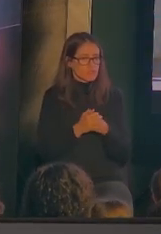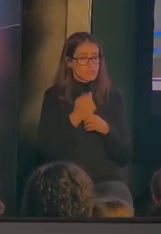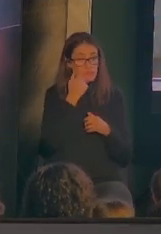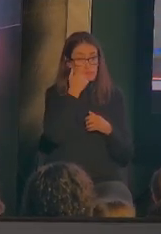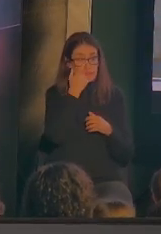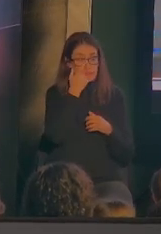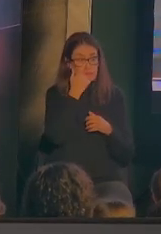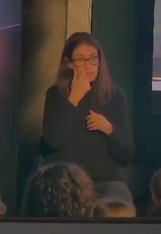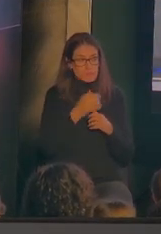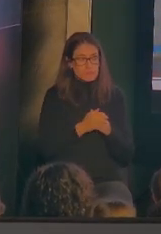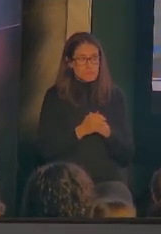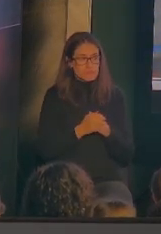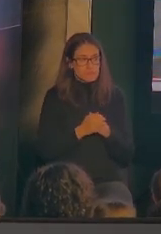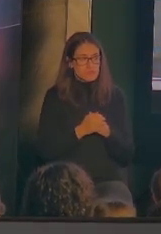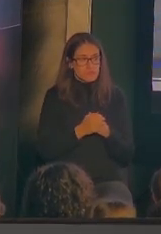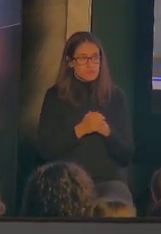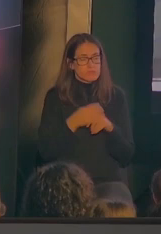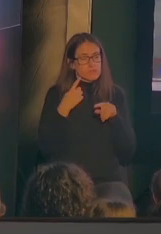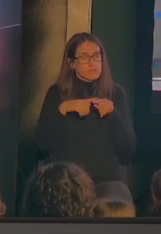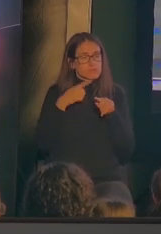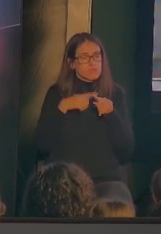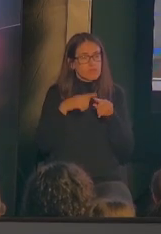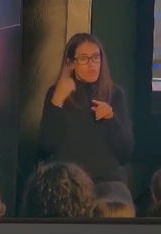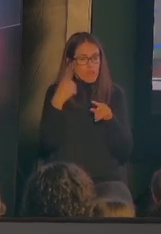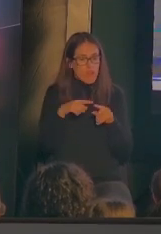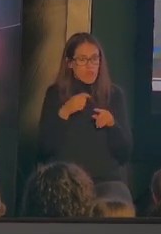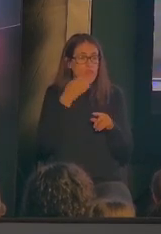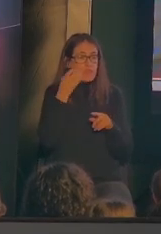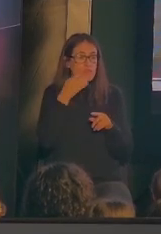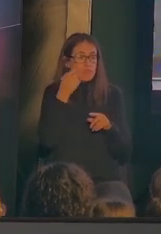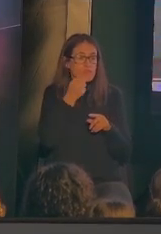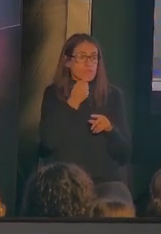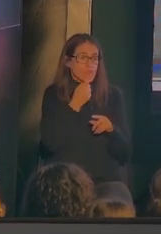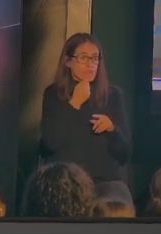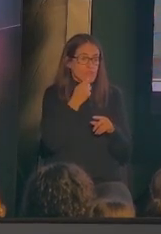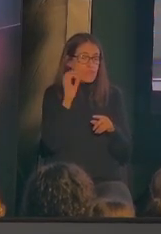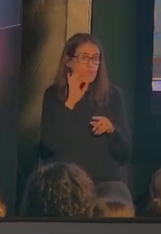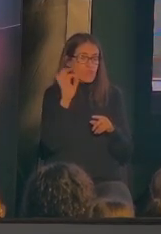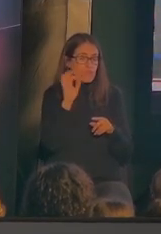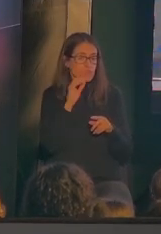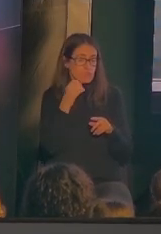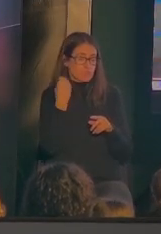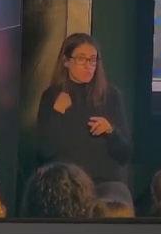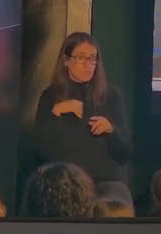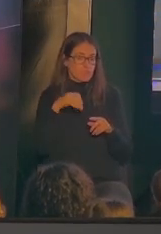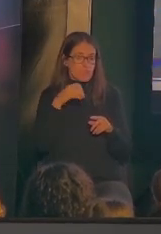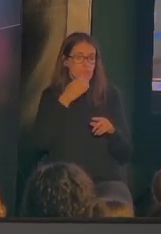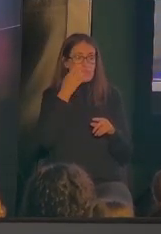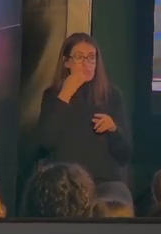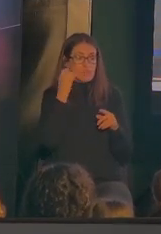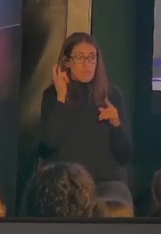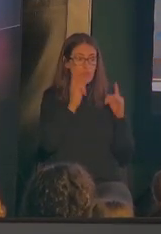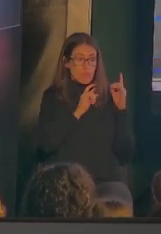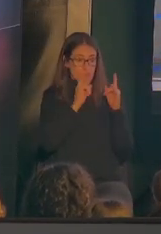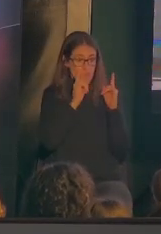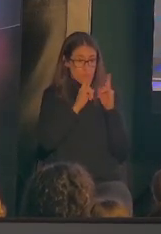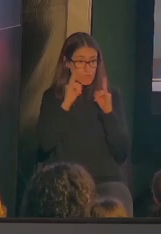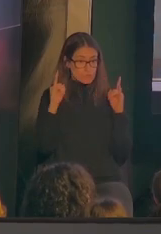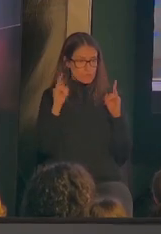amb la resta de fruits vermells o fruits del bosc contenen